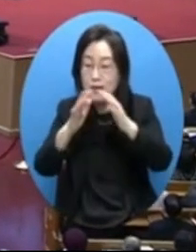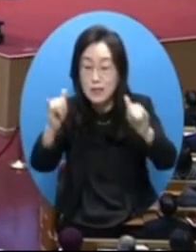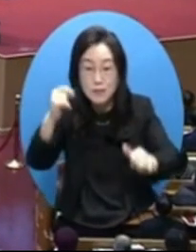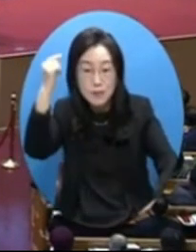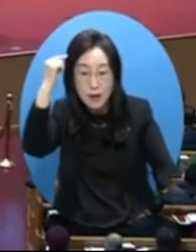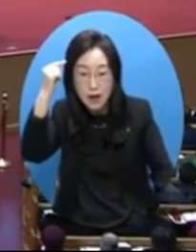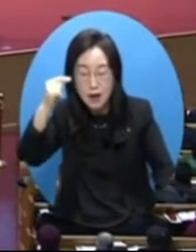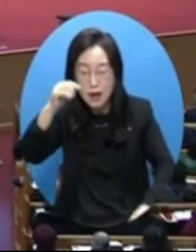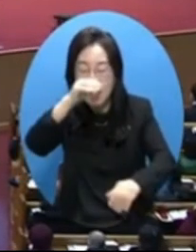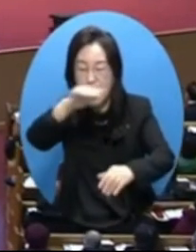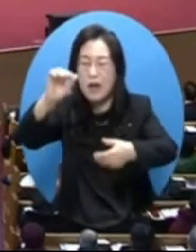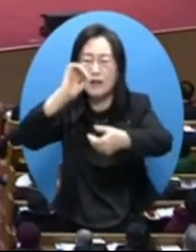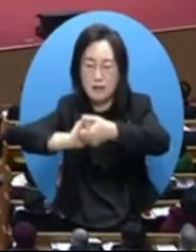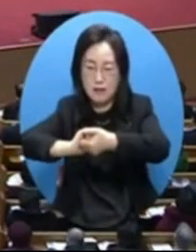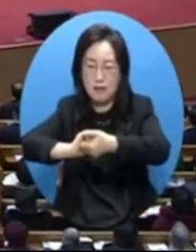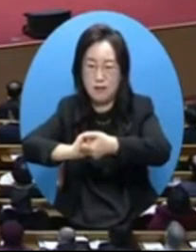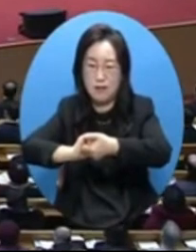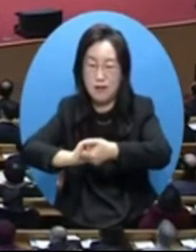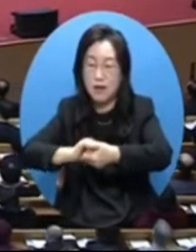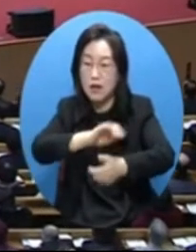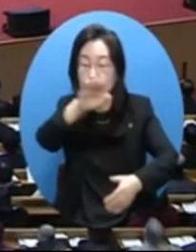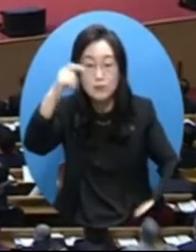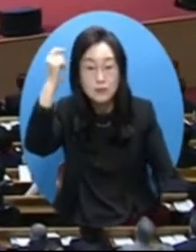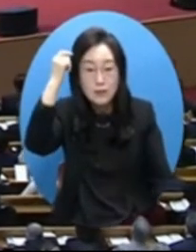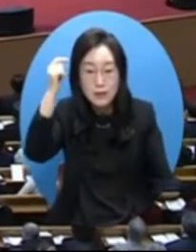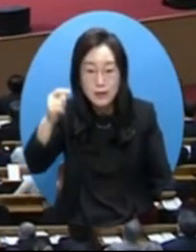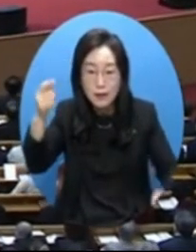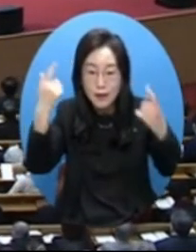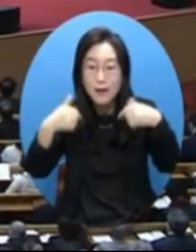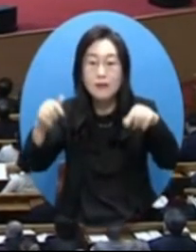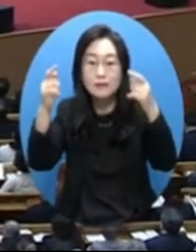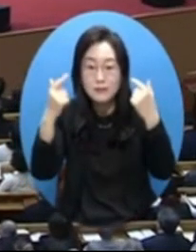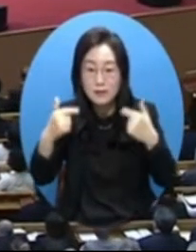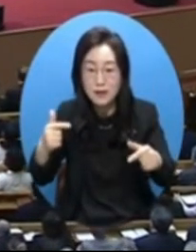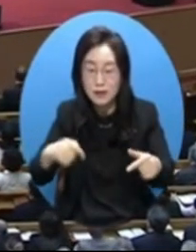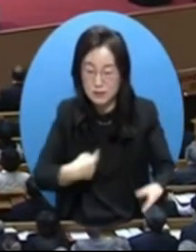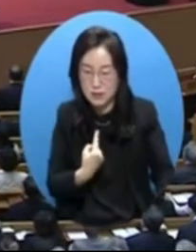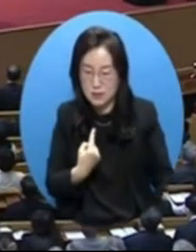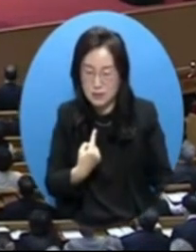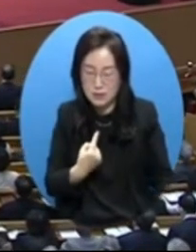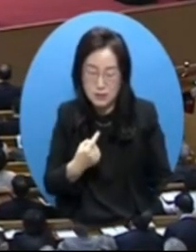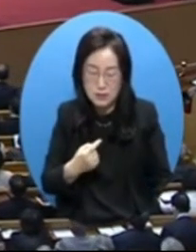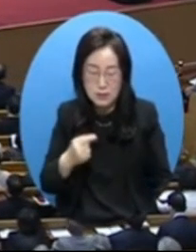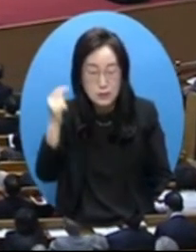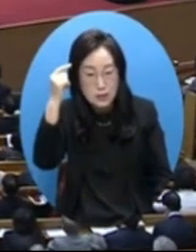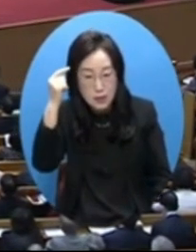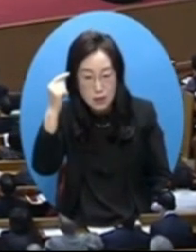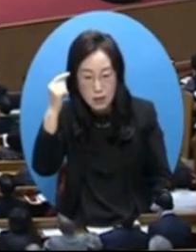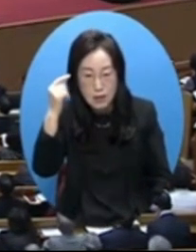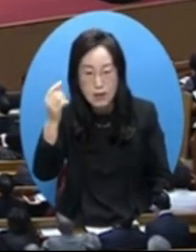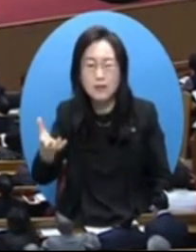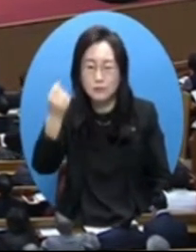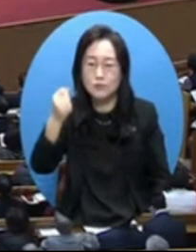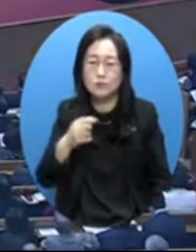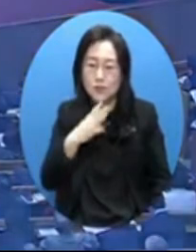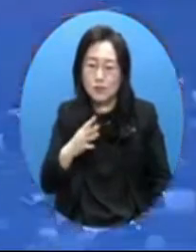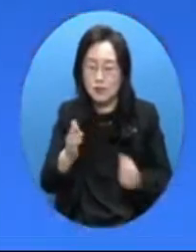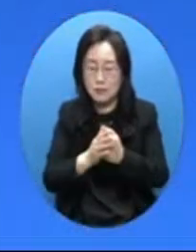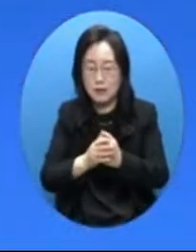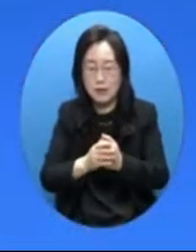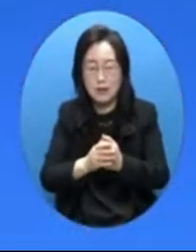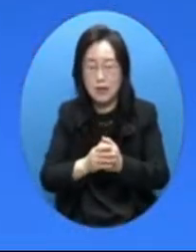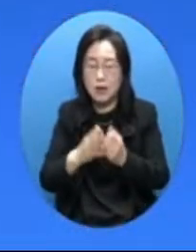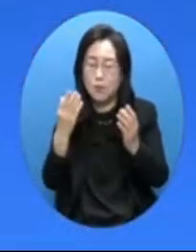생각은 한계가 있습니다 우리 인간의 생각은 늘 자기 중심으로 생각하기 때문에 완전하지